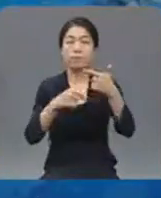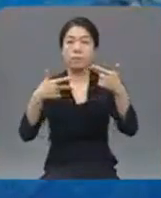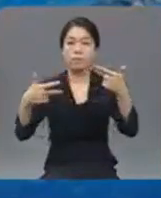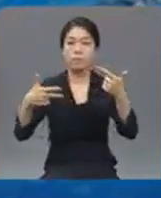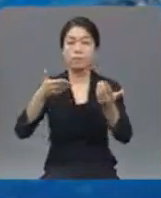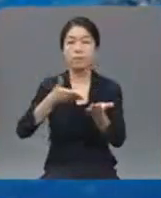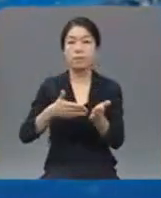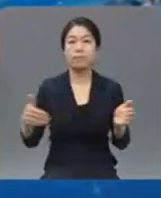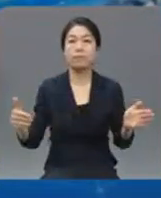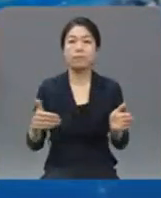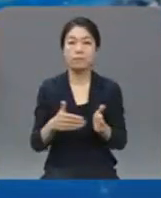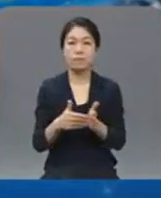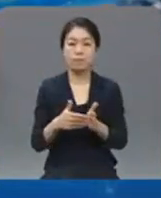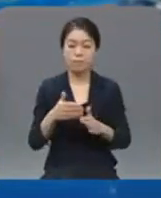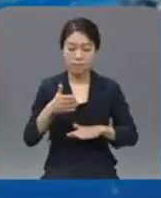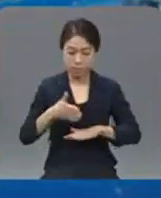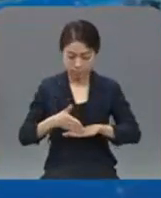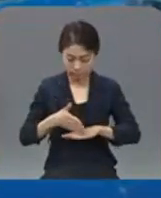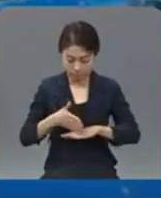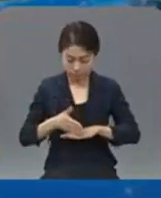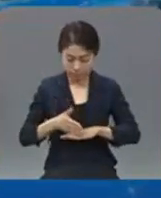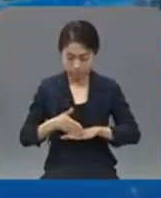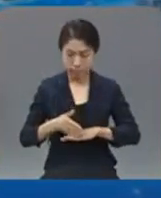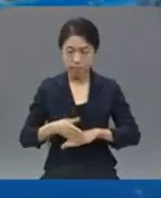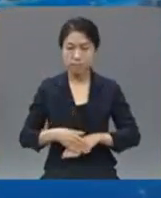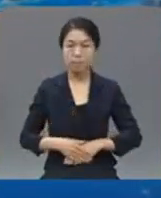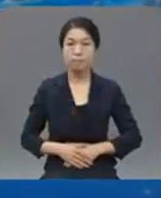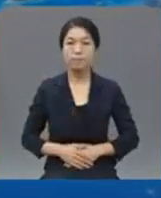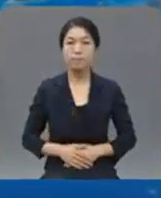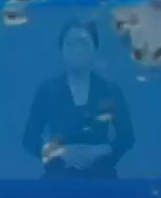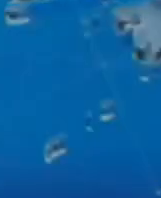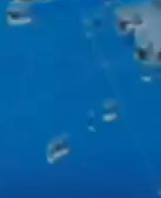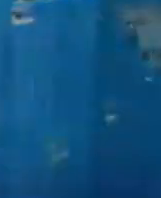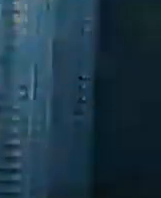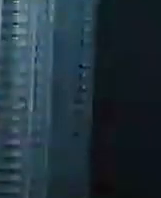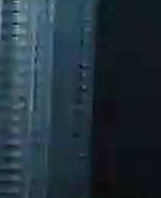6월 7일 뉴스광장 마칩니다 시청해주신 여러분 고맙습니다